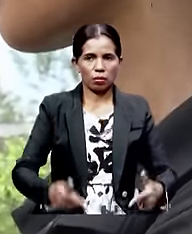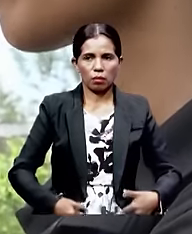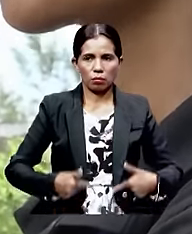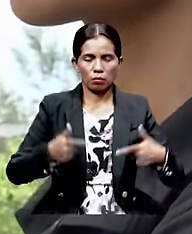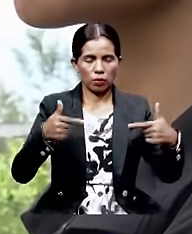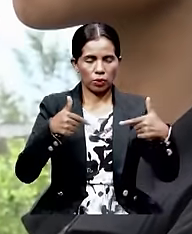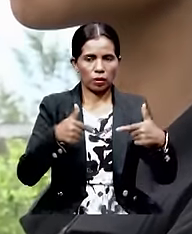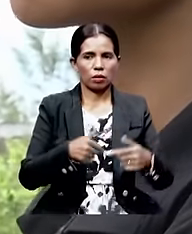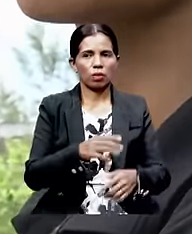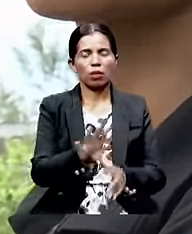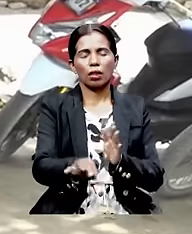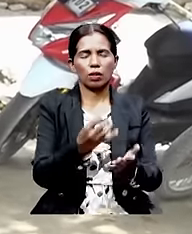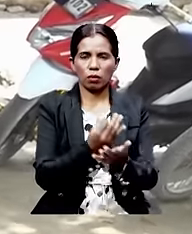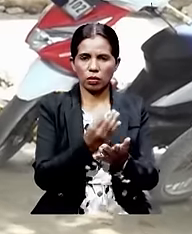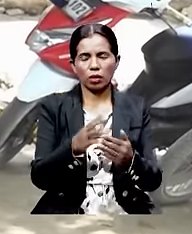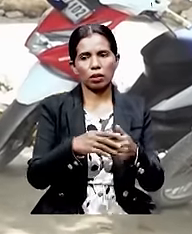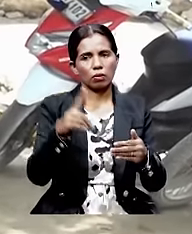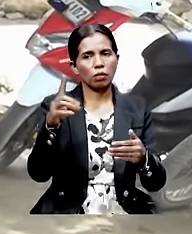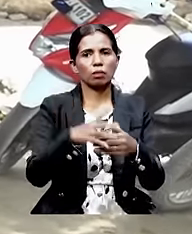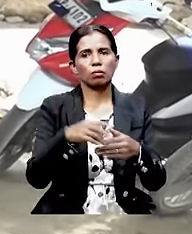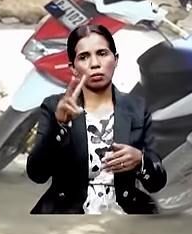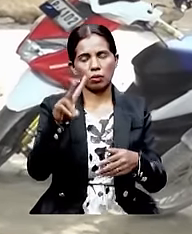tomak ne heta lukur ki ko kuan re